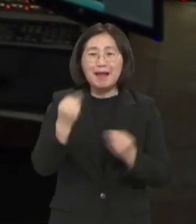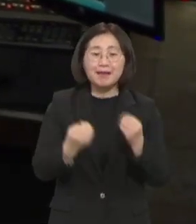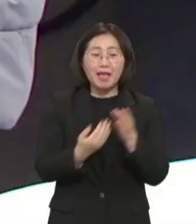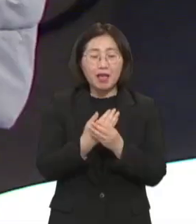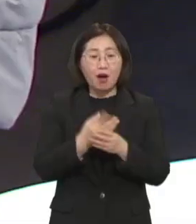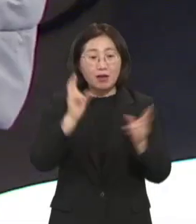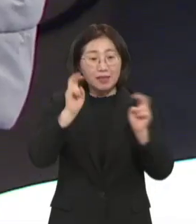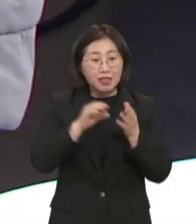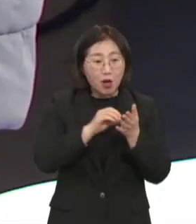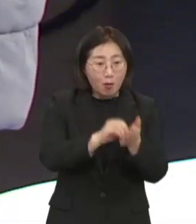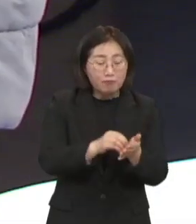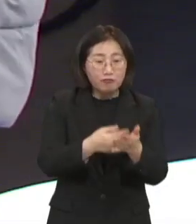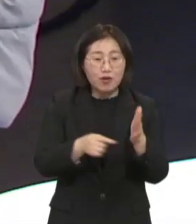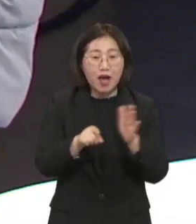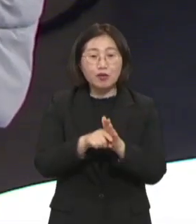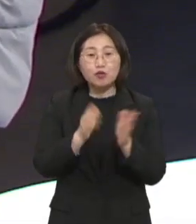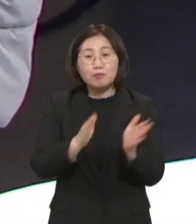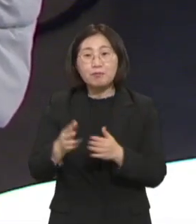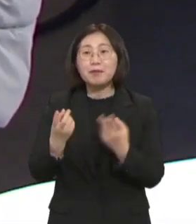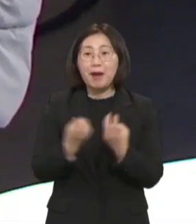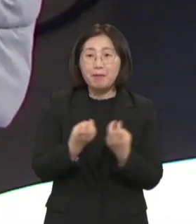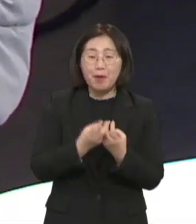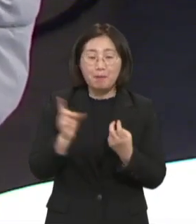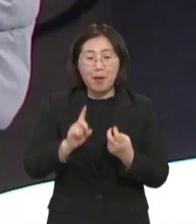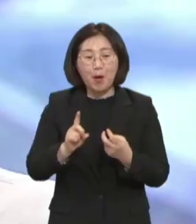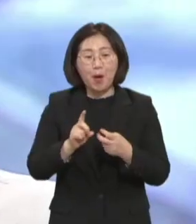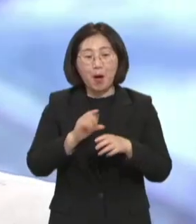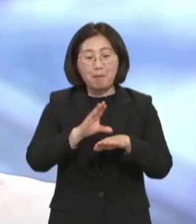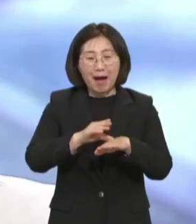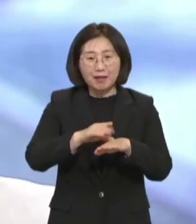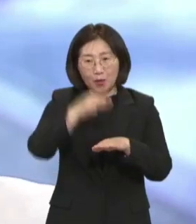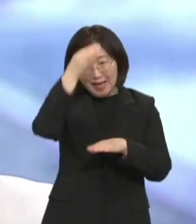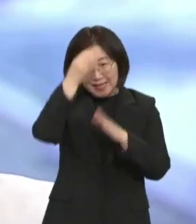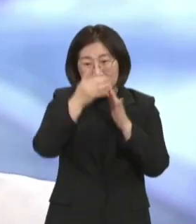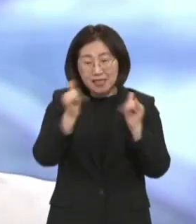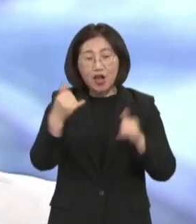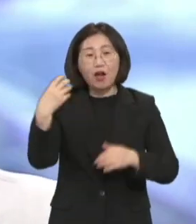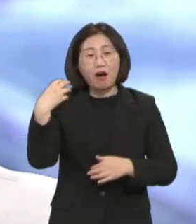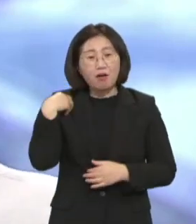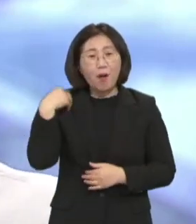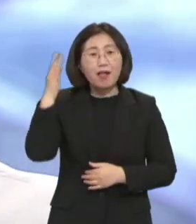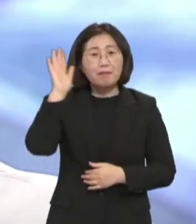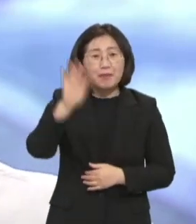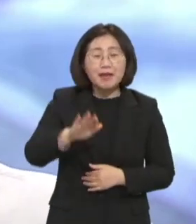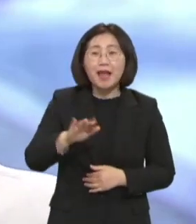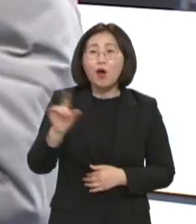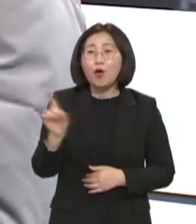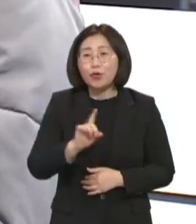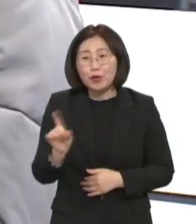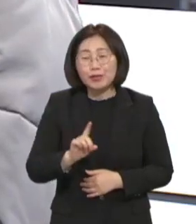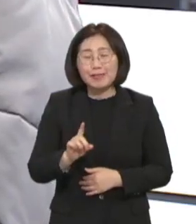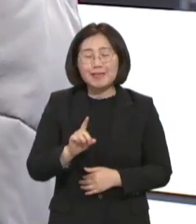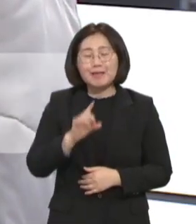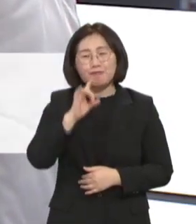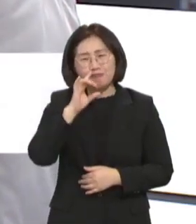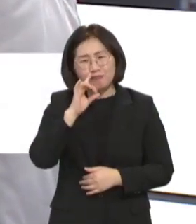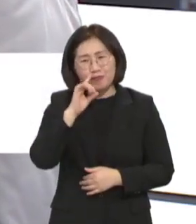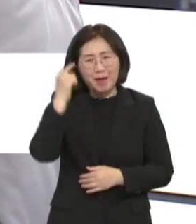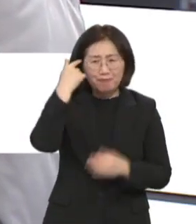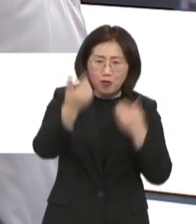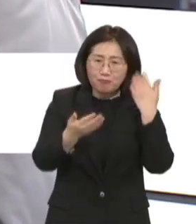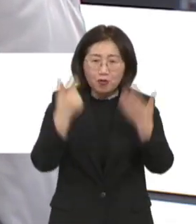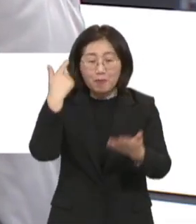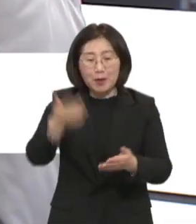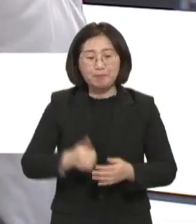위해선 무엇을 준비해야 하는지, 방송 엔지니어의 역할과 미래는 어떤지 질문을 쏟아냅니다. 무선